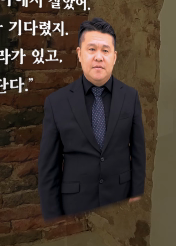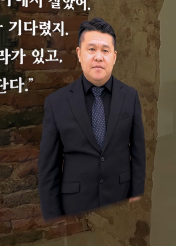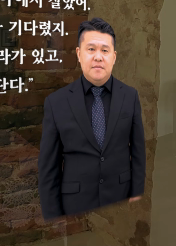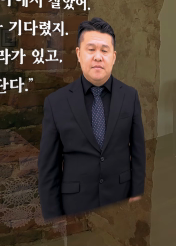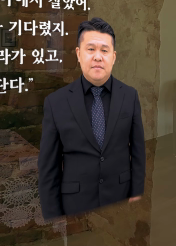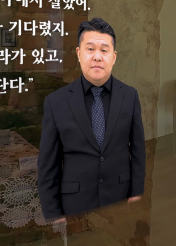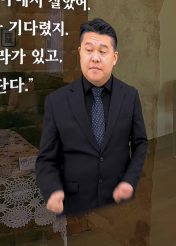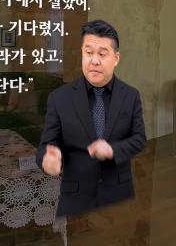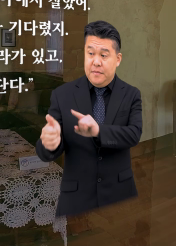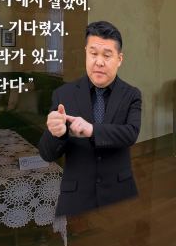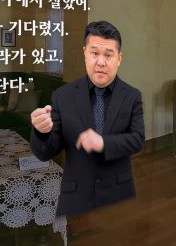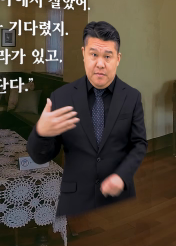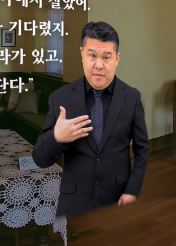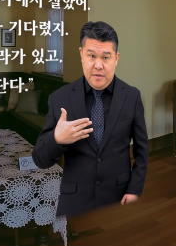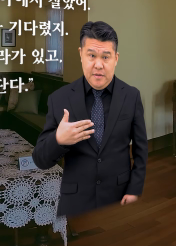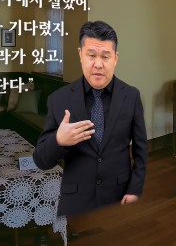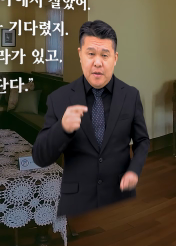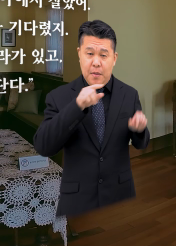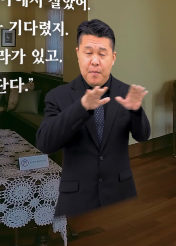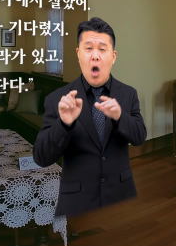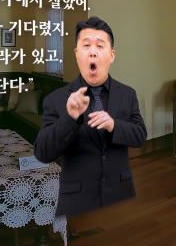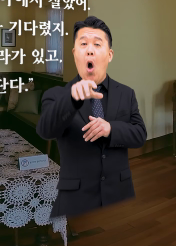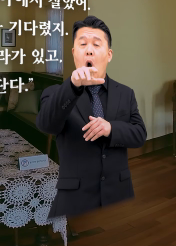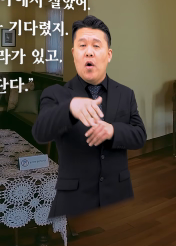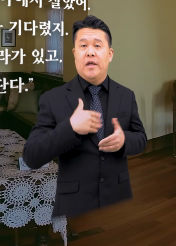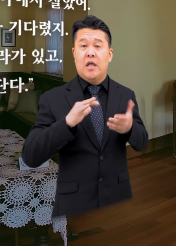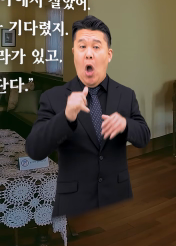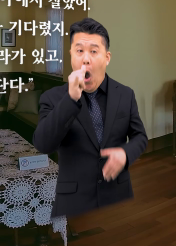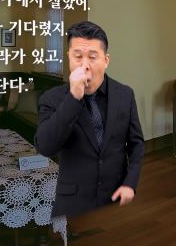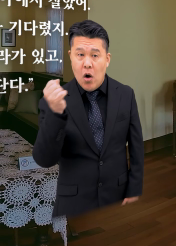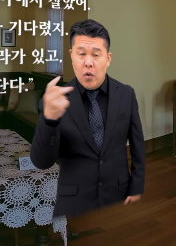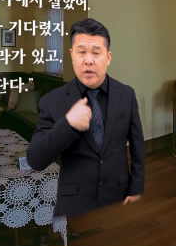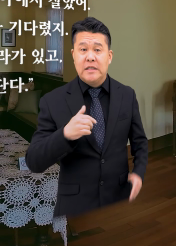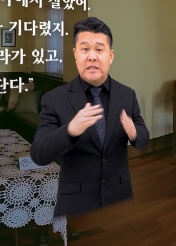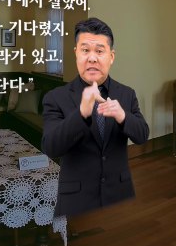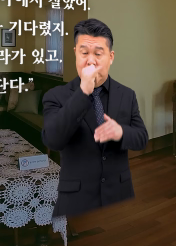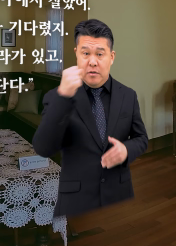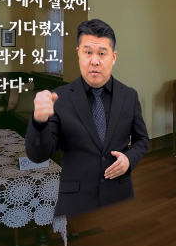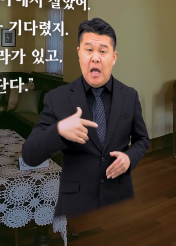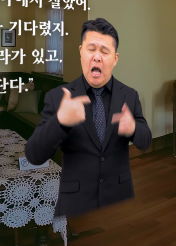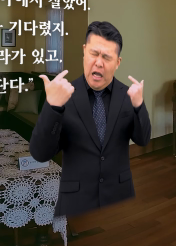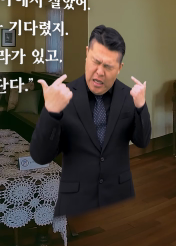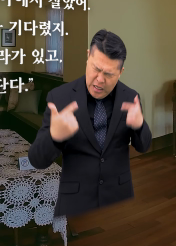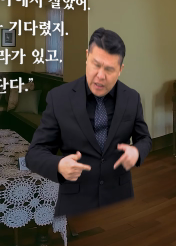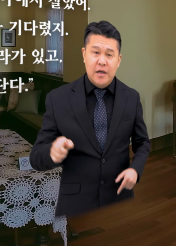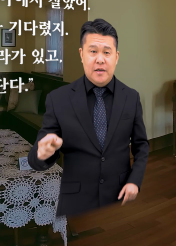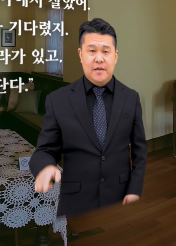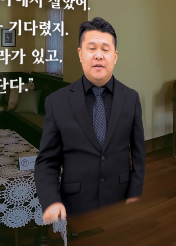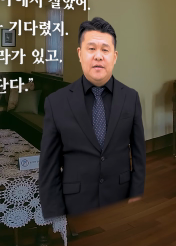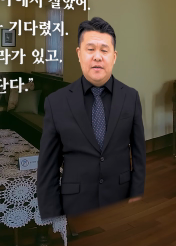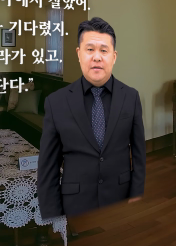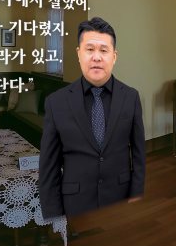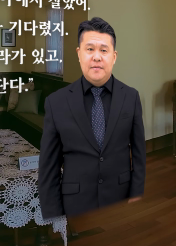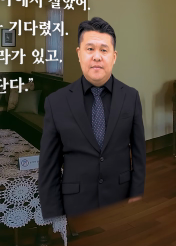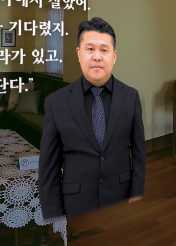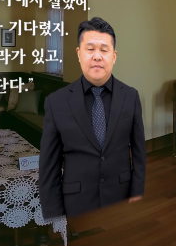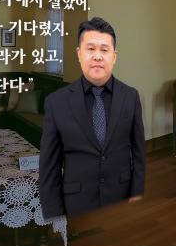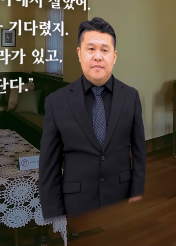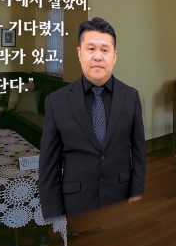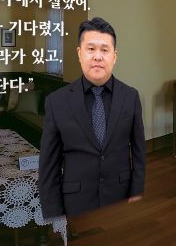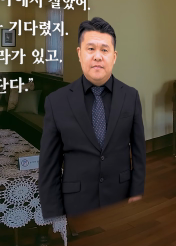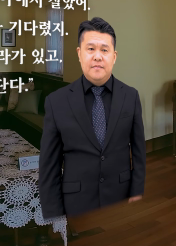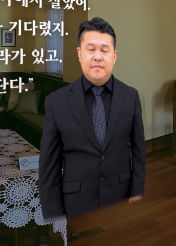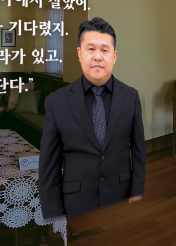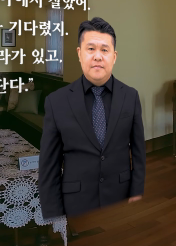기다렸지. 앨버트는 태평양 너머에 자기 나라가 있고 자기 집이 있다고 늘